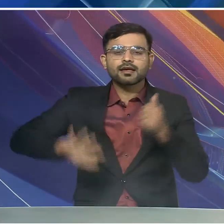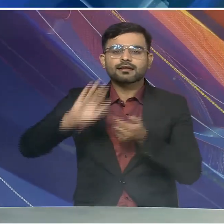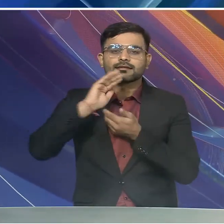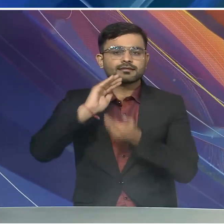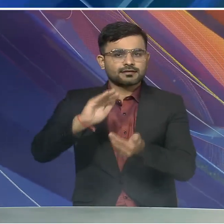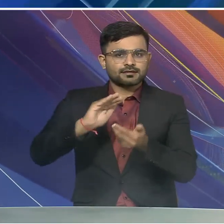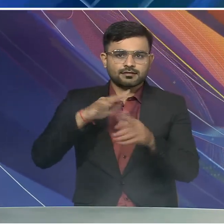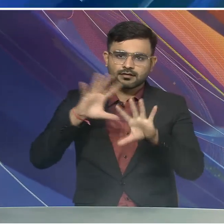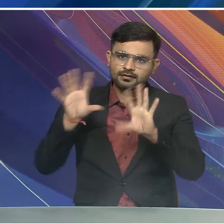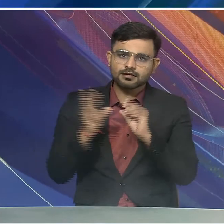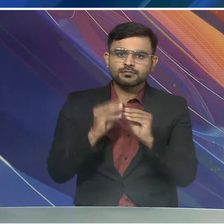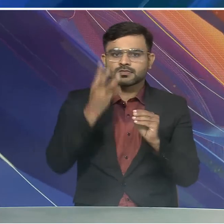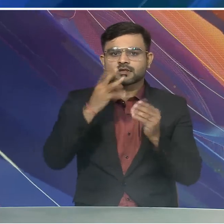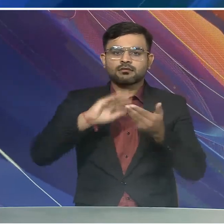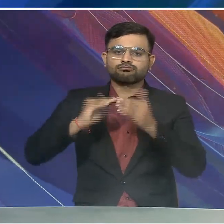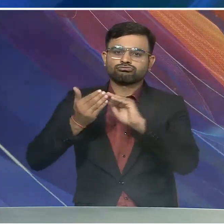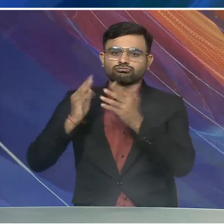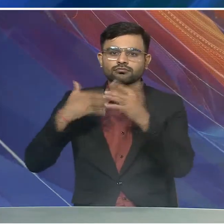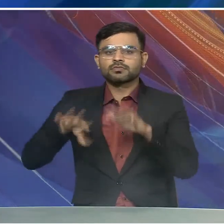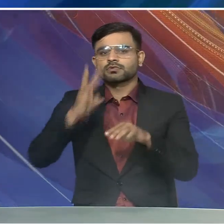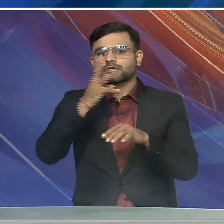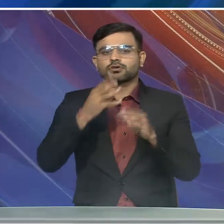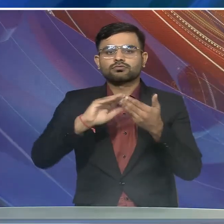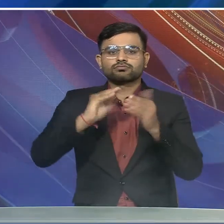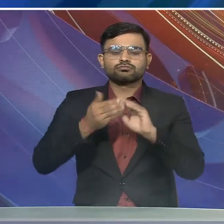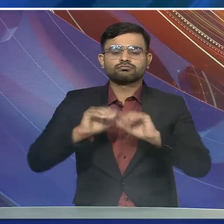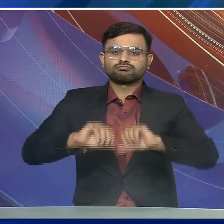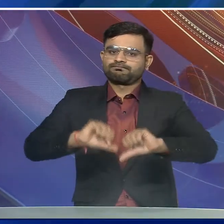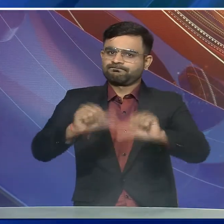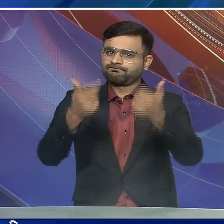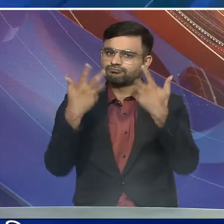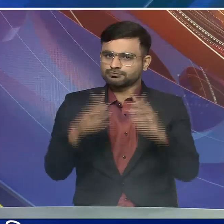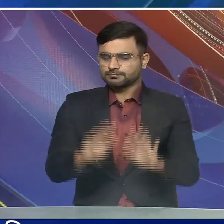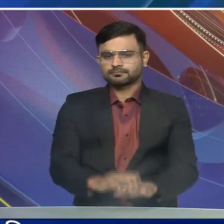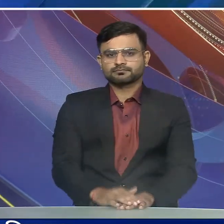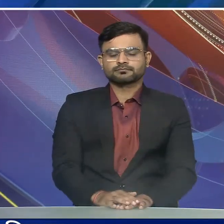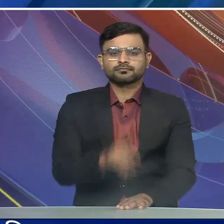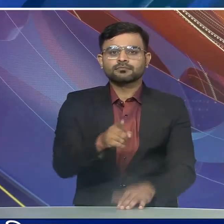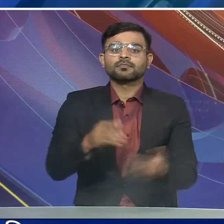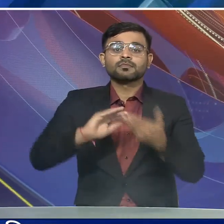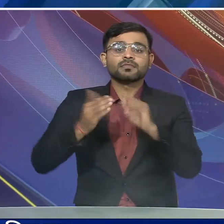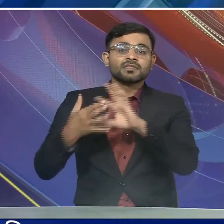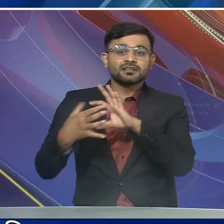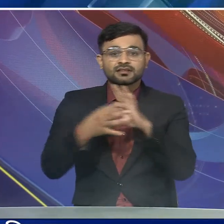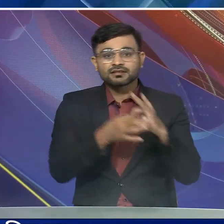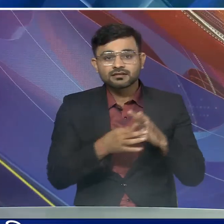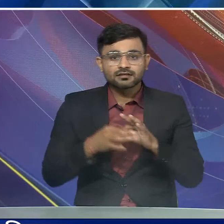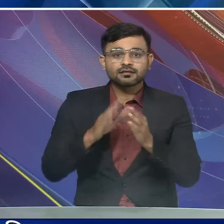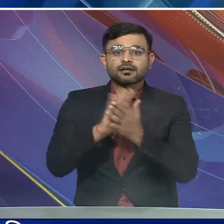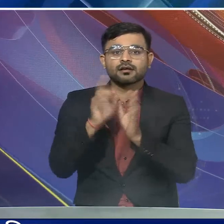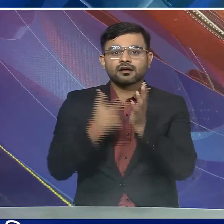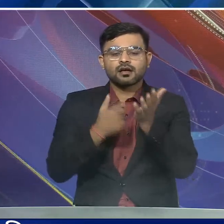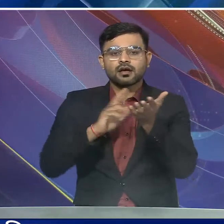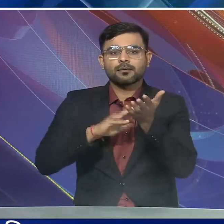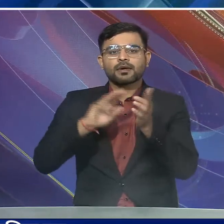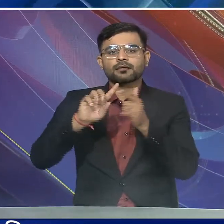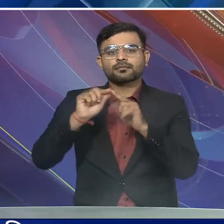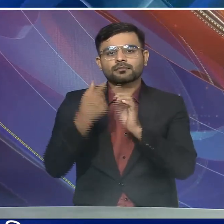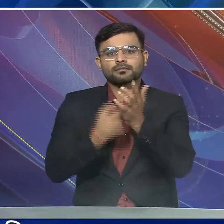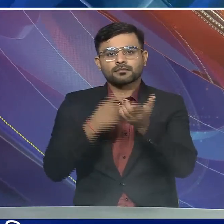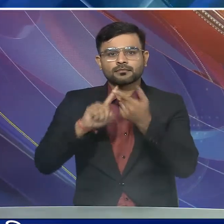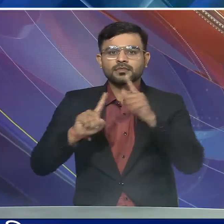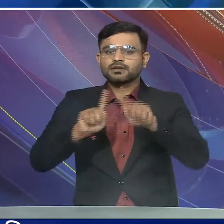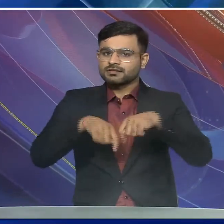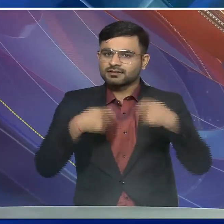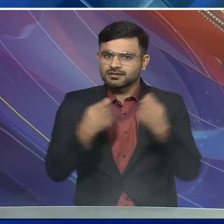इस सीजन में अब तक तीन मैच खेले हैं और तीनों ही मैच में जीत हासिल की है इस टूर्नामेंट में हरमनप्रीत कौर की अगुआई वाली